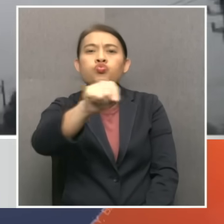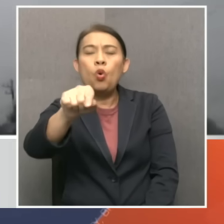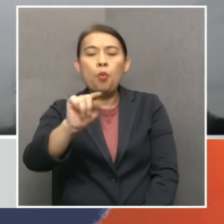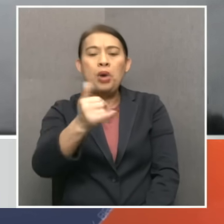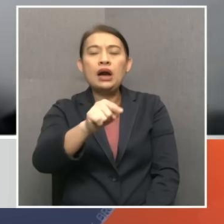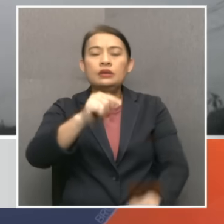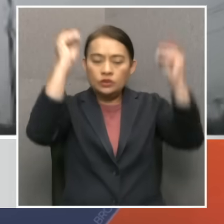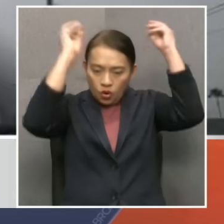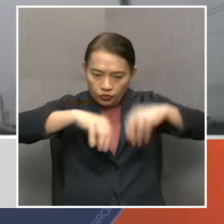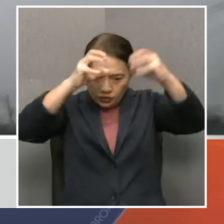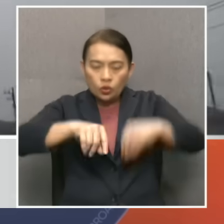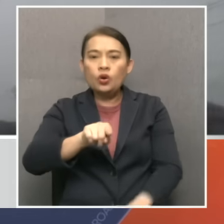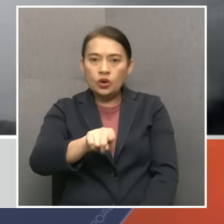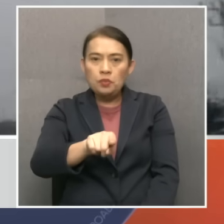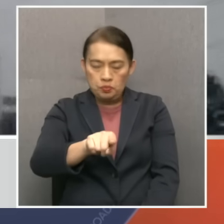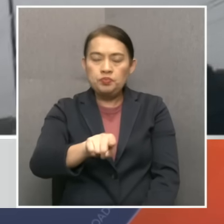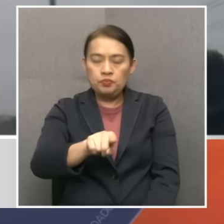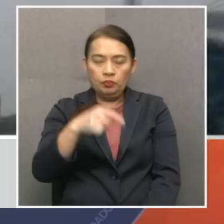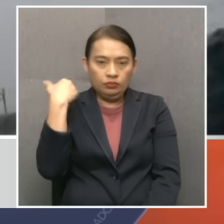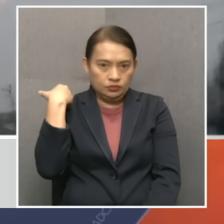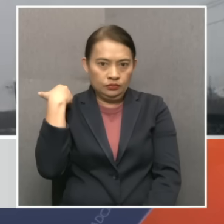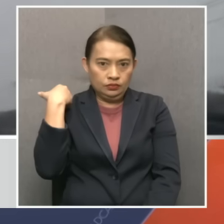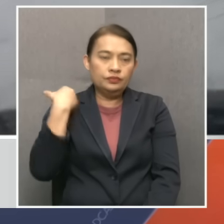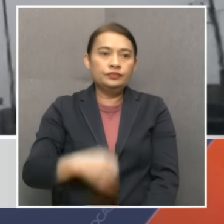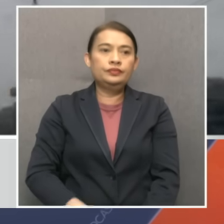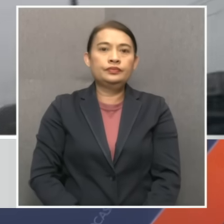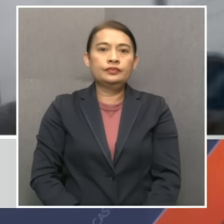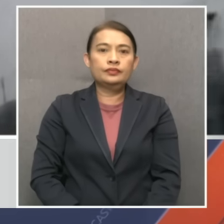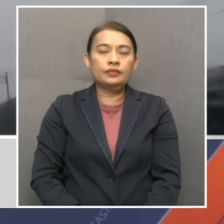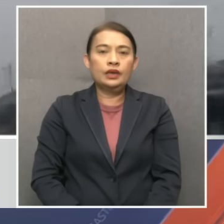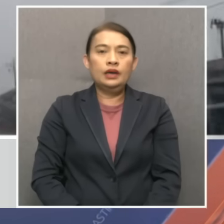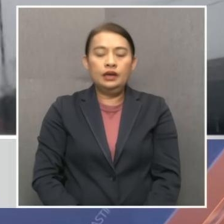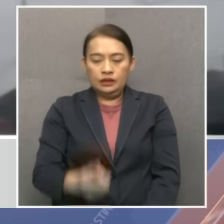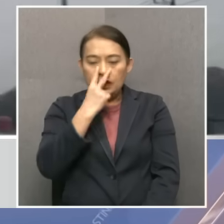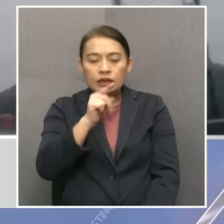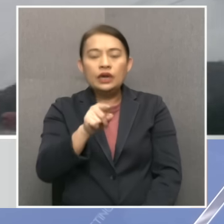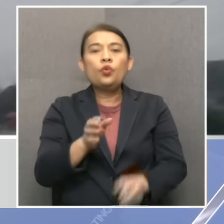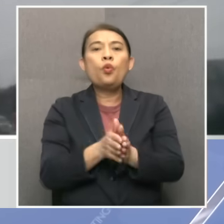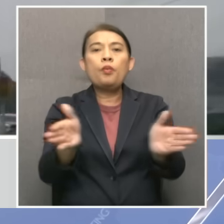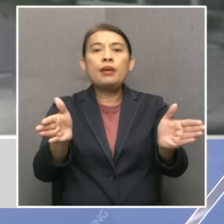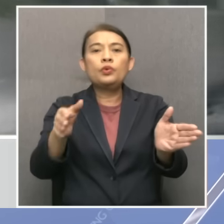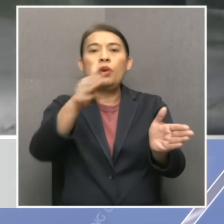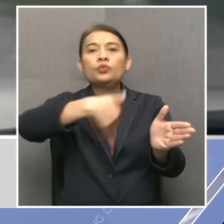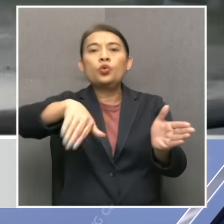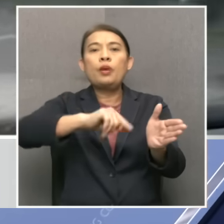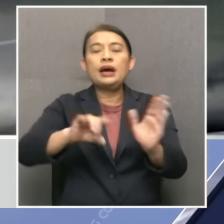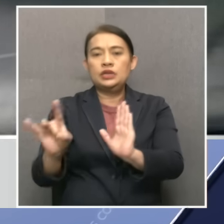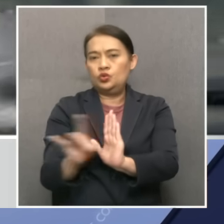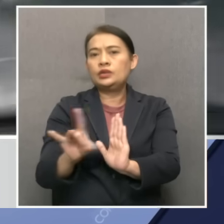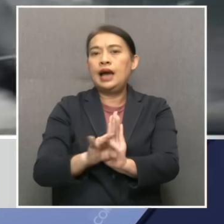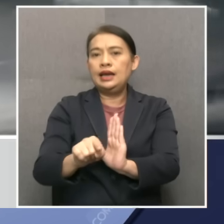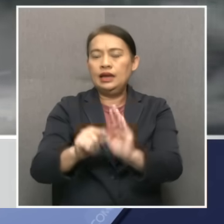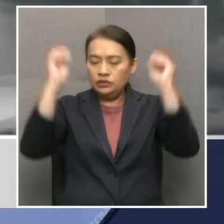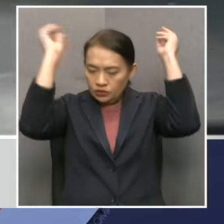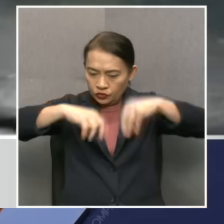นะครับแต่โดยภาพรวมแล้วจะเป็นฝนชุดสุดท้ายแล้วล่ะนะที่จะตกนะครับที่หนักขนาดนี้นะครับ